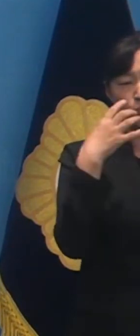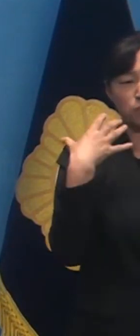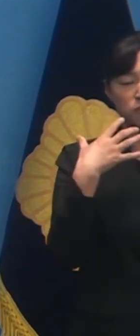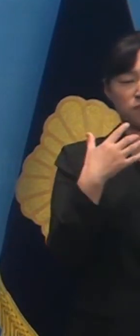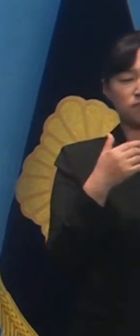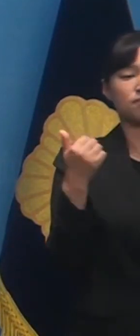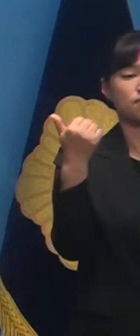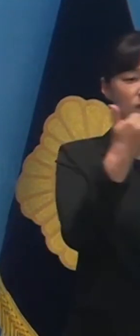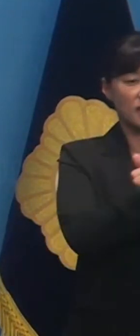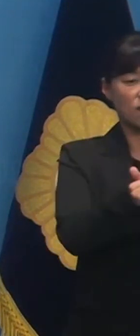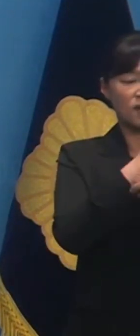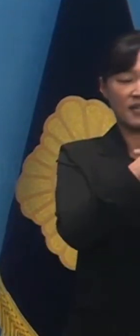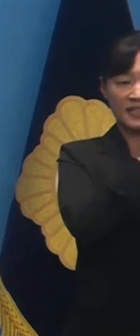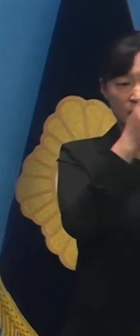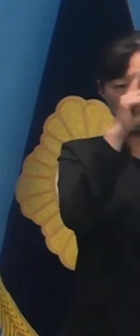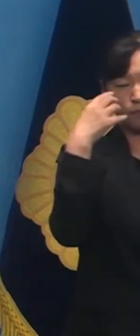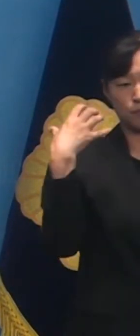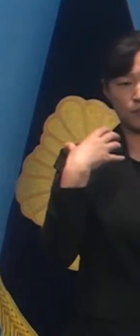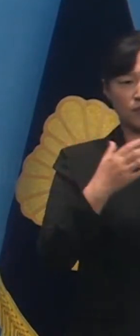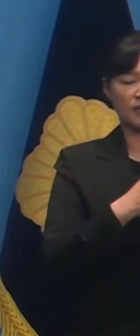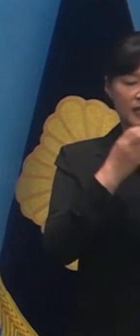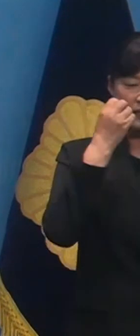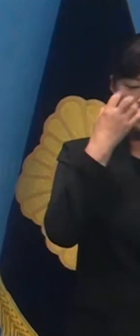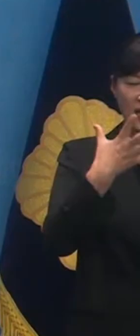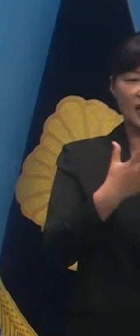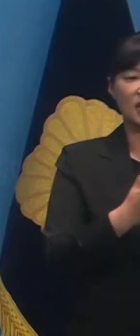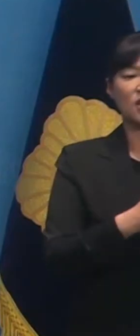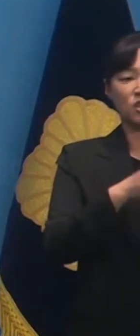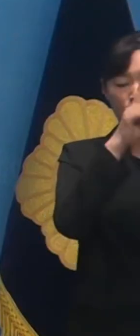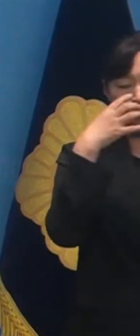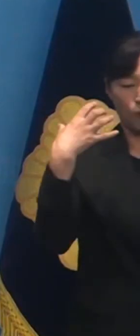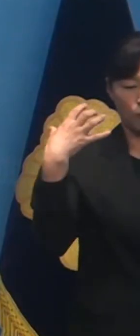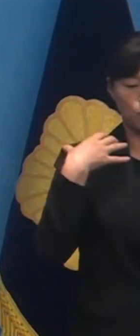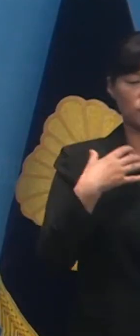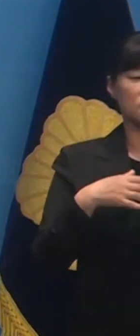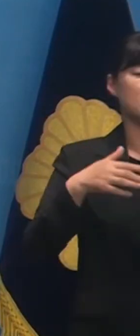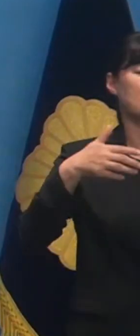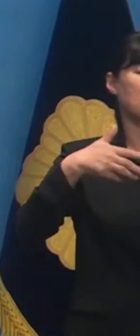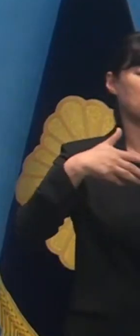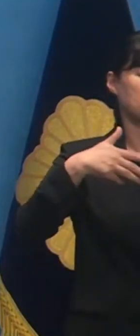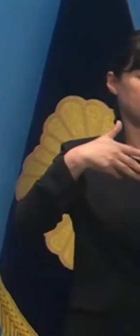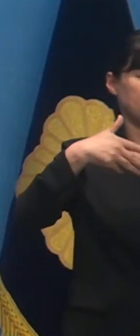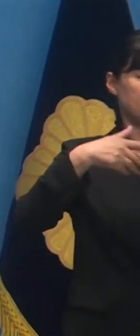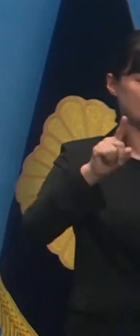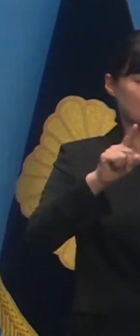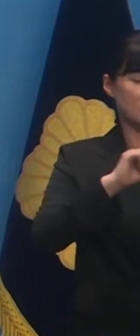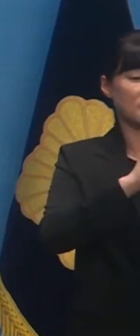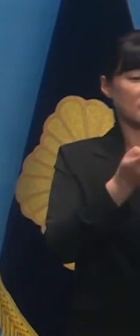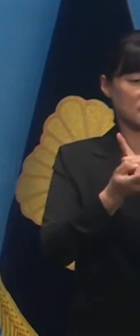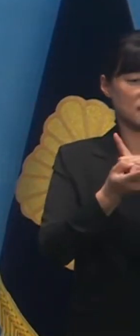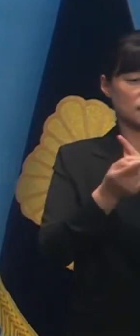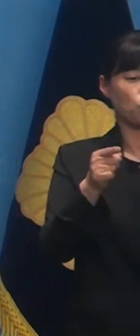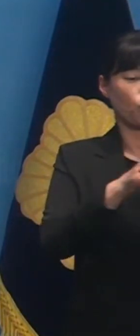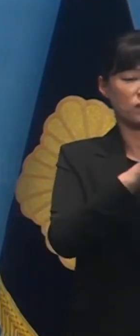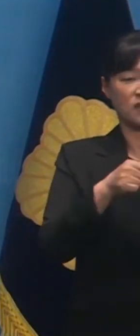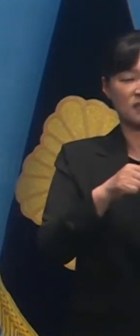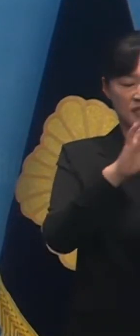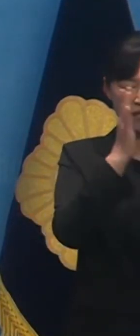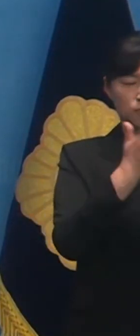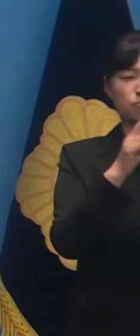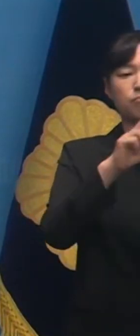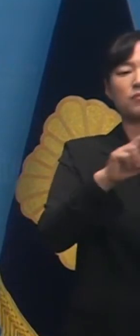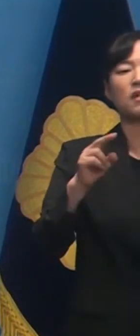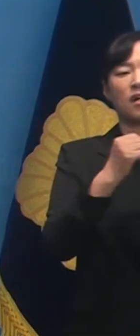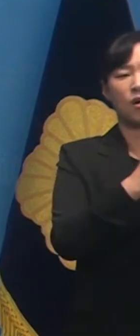출범했습니다. 새 정부는 굴욕외교의 상징이었던 제3자 변제안을 즉각 철회하고 피해자